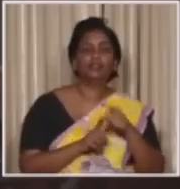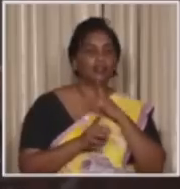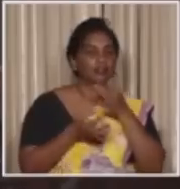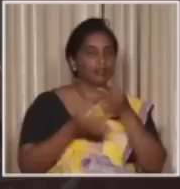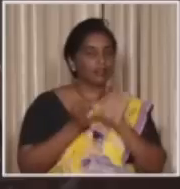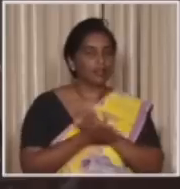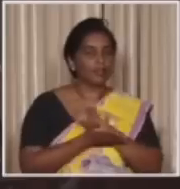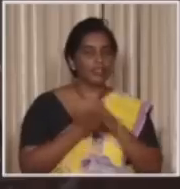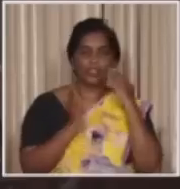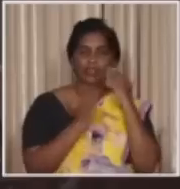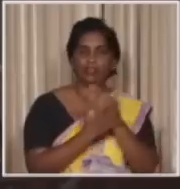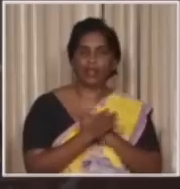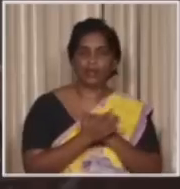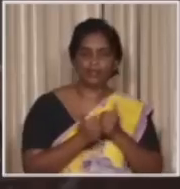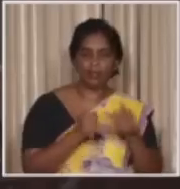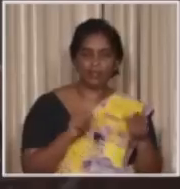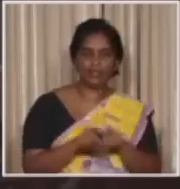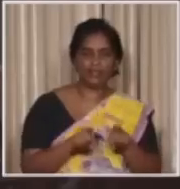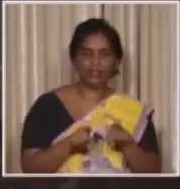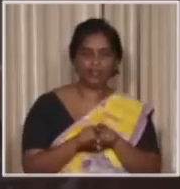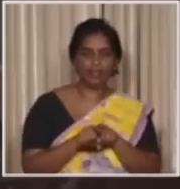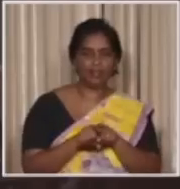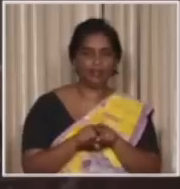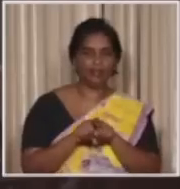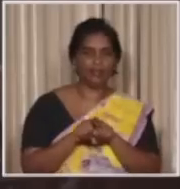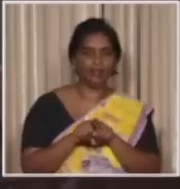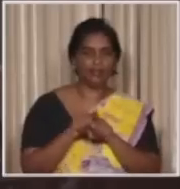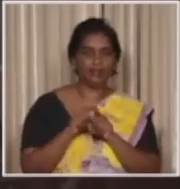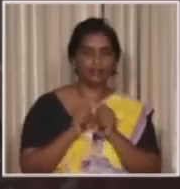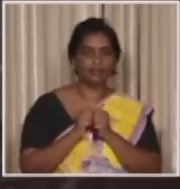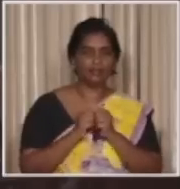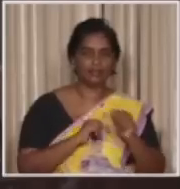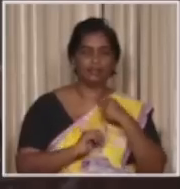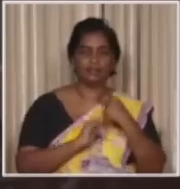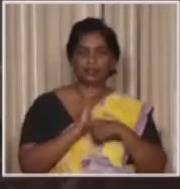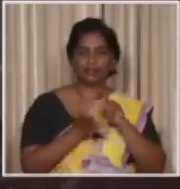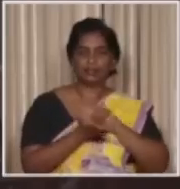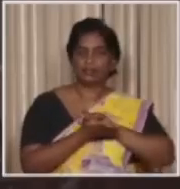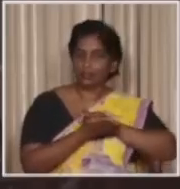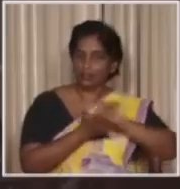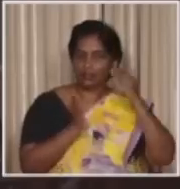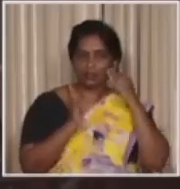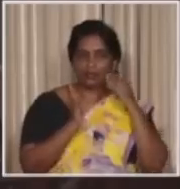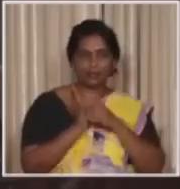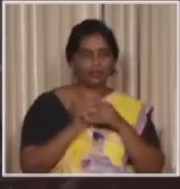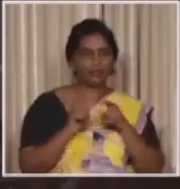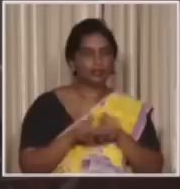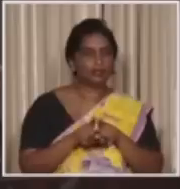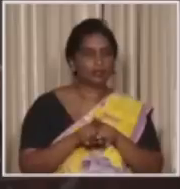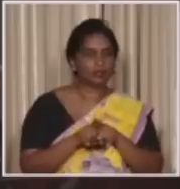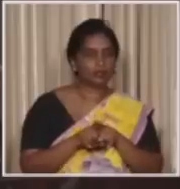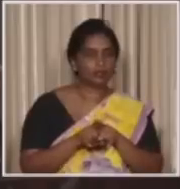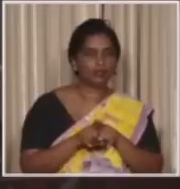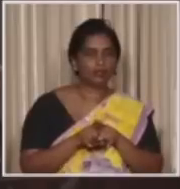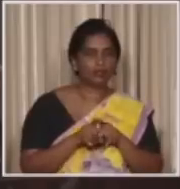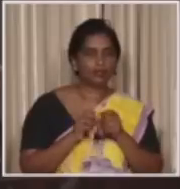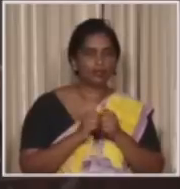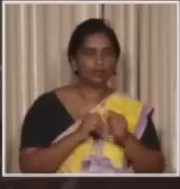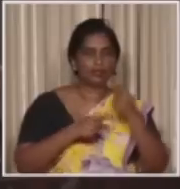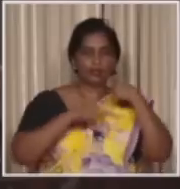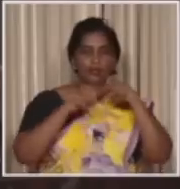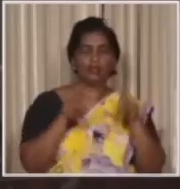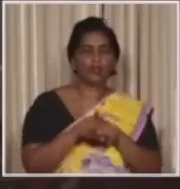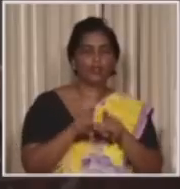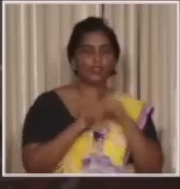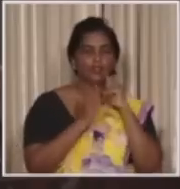පැහැදිලිව තාර්කිකව ඉදිරිපත් කරමින් මම විශේෂයෙන්ම මේ ශ්‍රී ලංකන් එයාලයින් එක සම්බන්ධ ප්‍රශ්නයේදී ආණ්ඩුවයි විපක්ෂයයි කවුරු